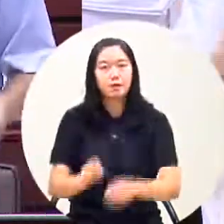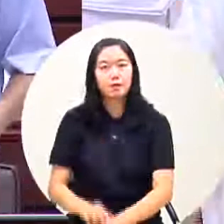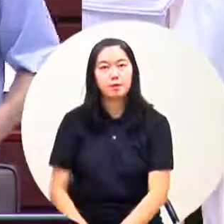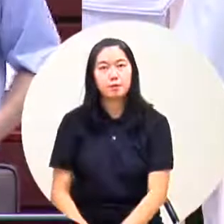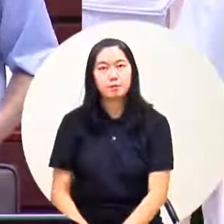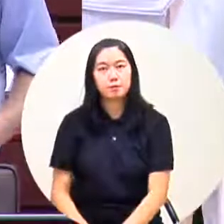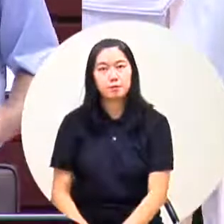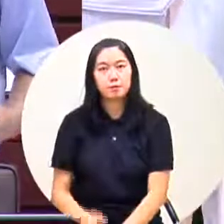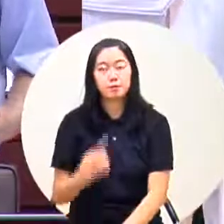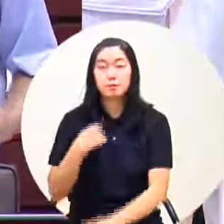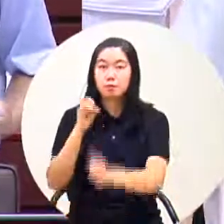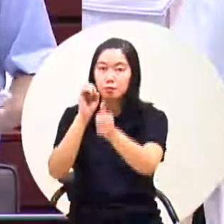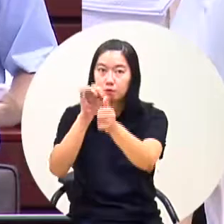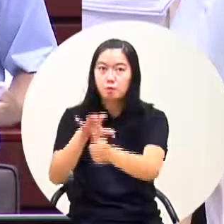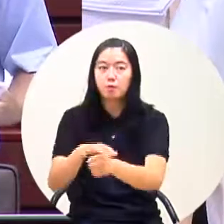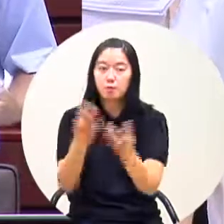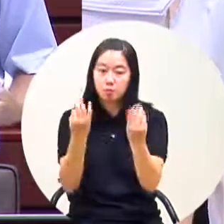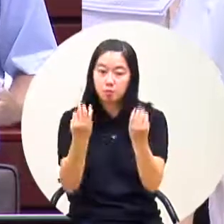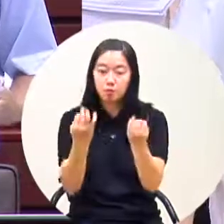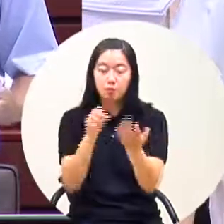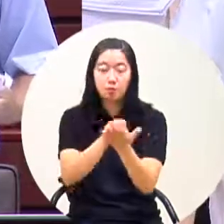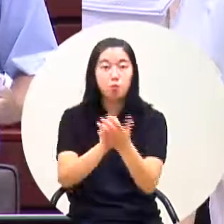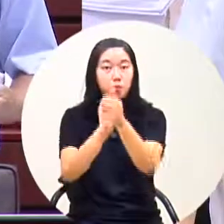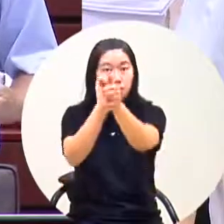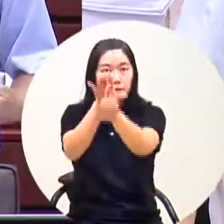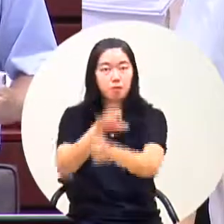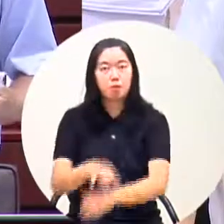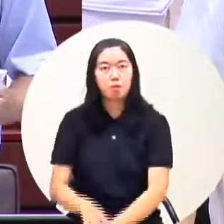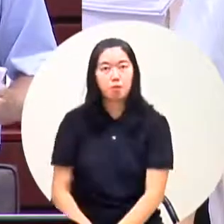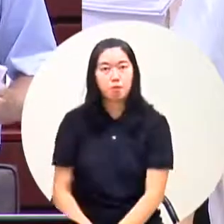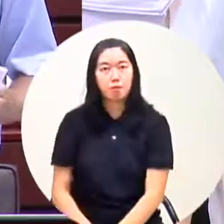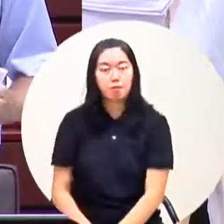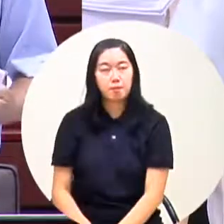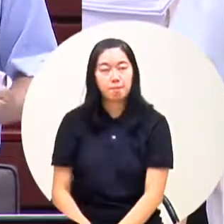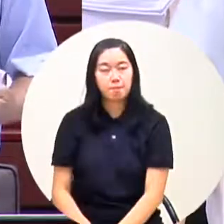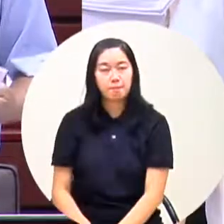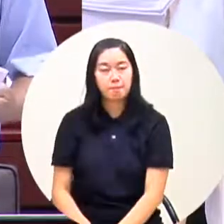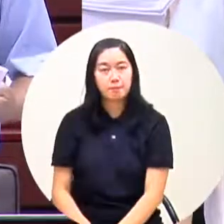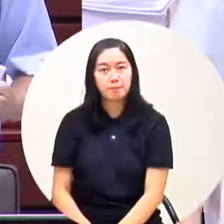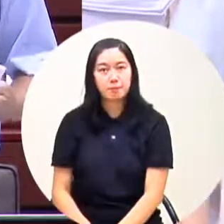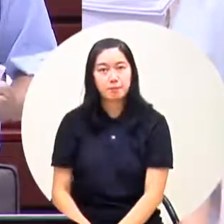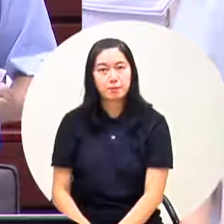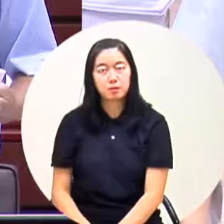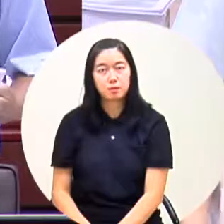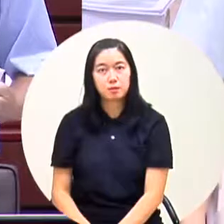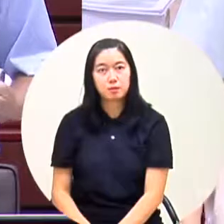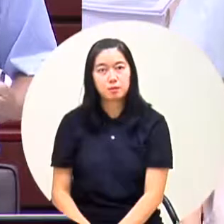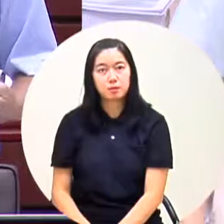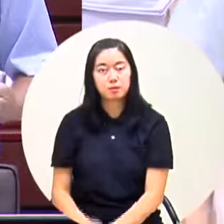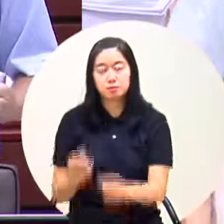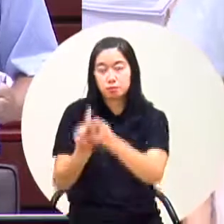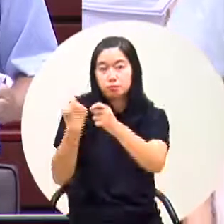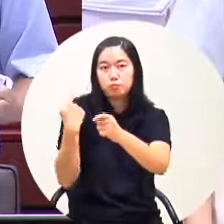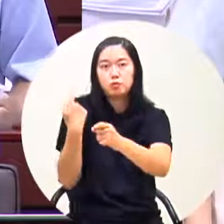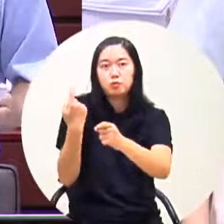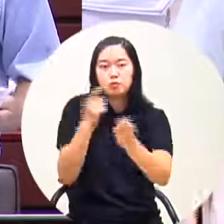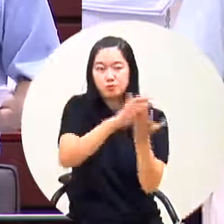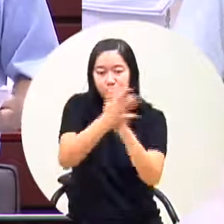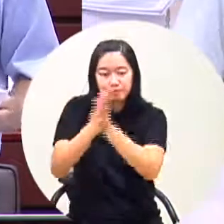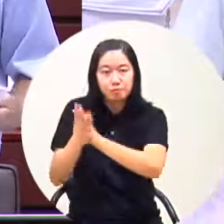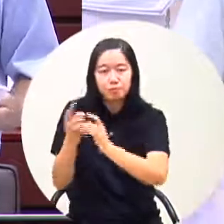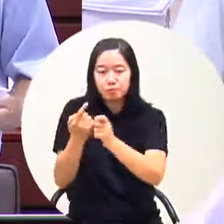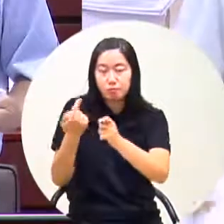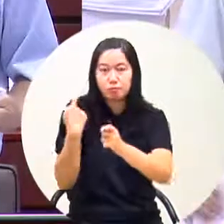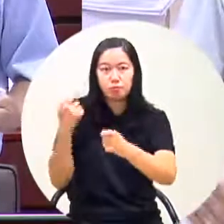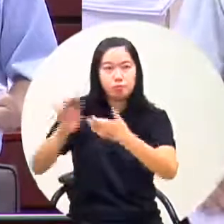议员报告一个数据啦。去年吼、哦，其实一直咧改变。去年按外县